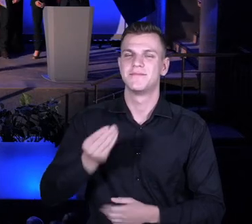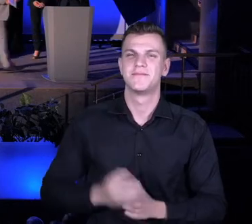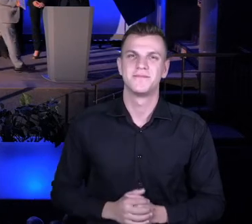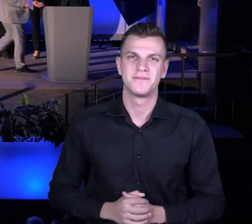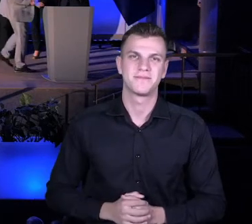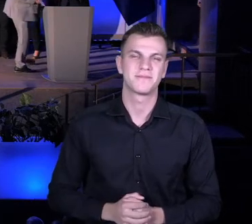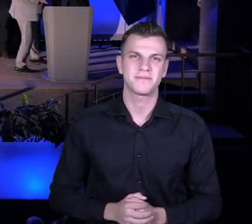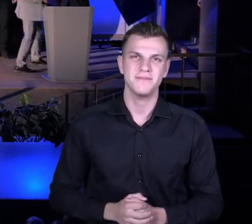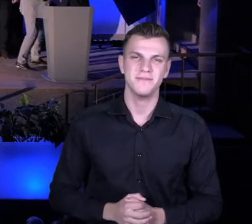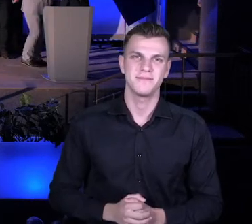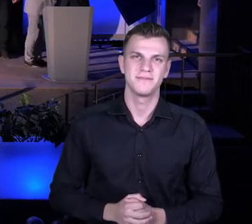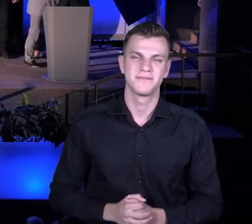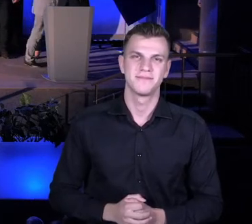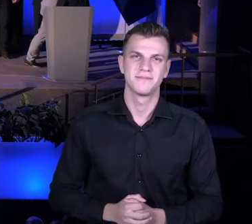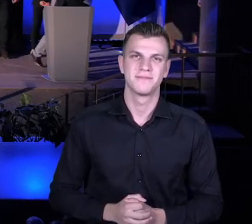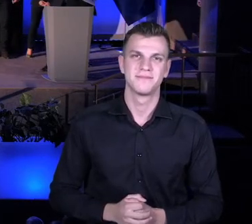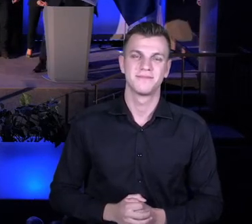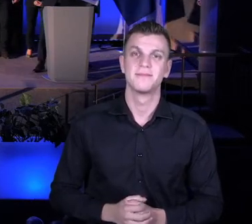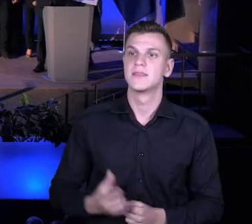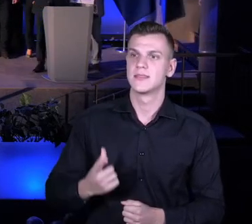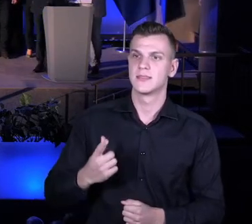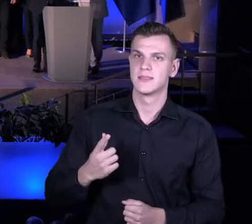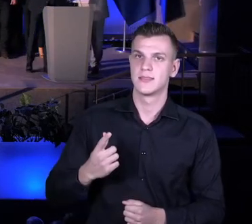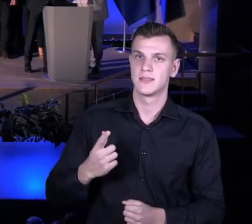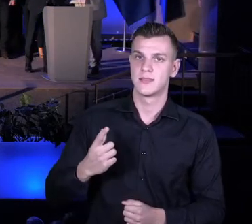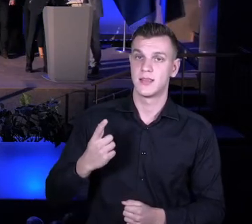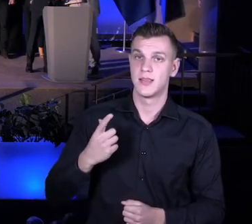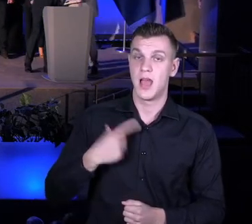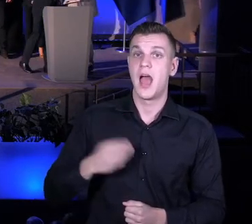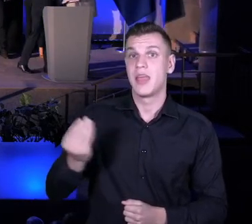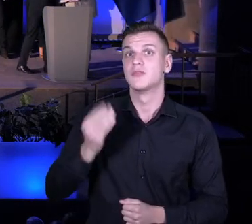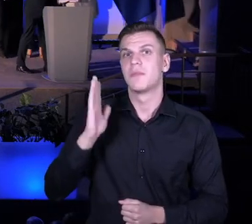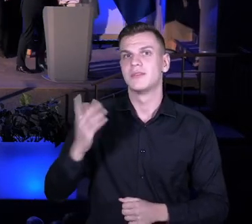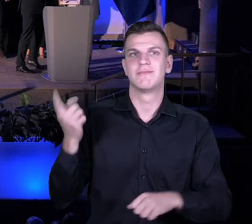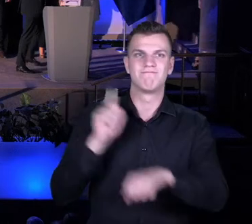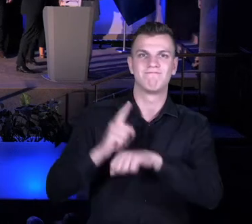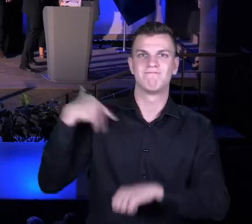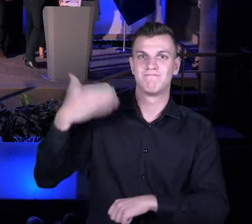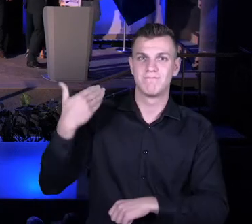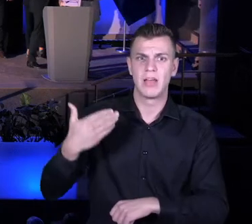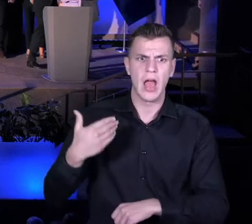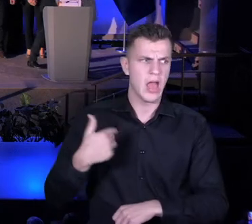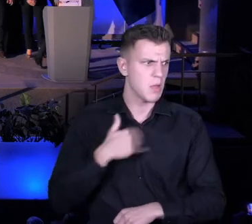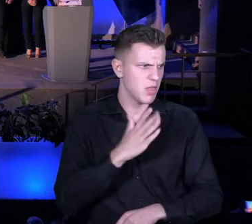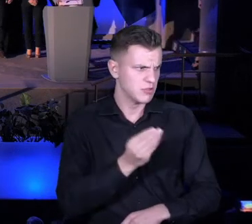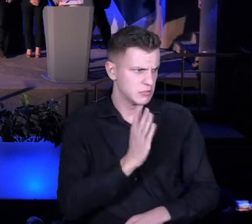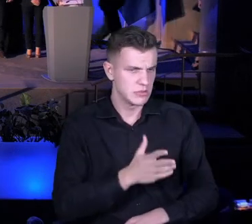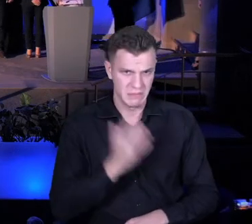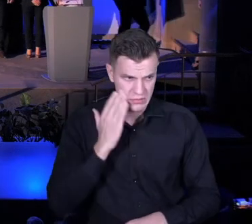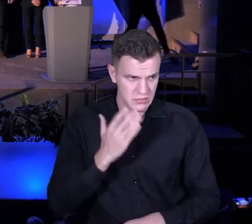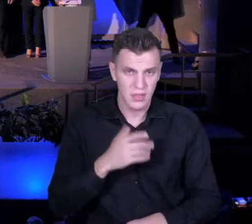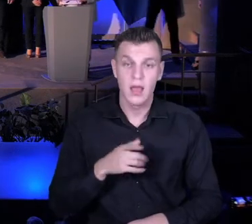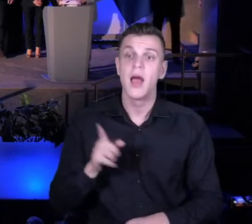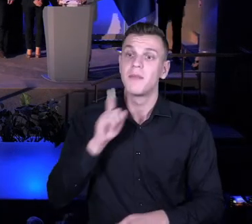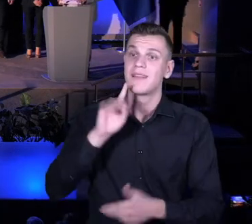Nie wszystkich zostałem poproszony. Aha, czyli będzie jeszcze niespodziewane przemówienie. Dobra, ja potem jeszcze też będę przemówienie. Niespodziewane, nie było tylko w